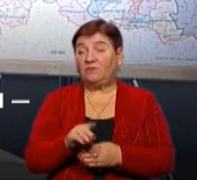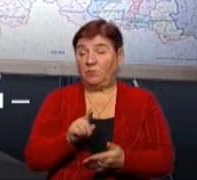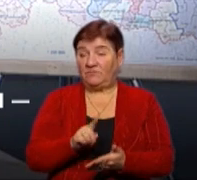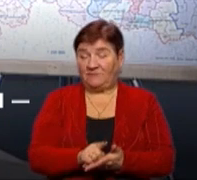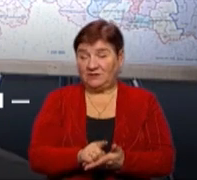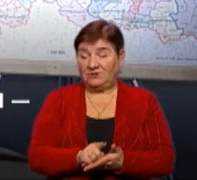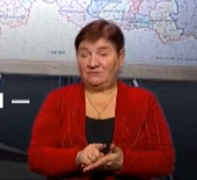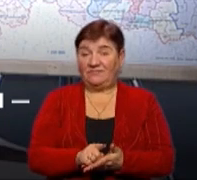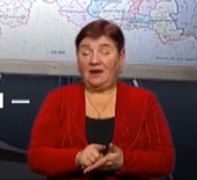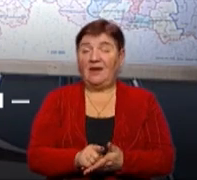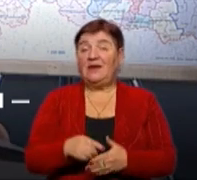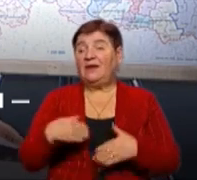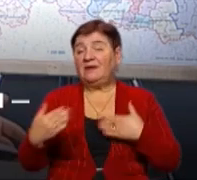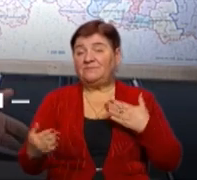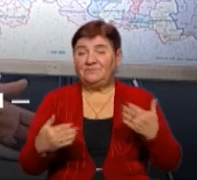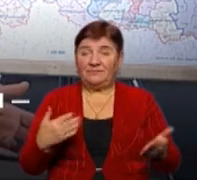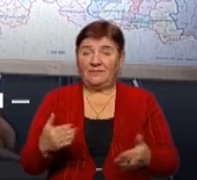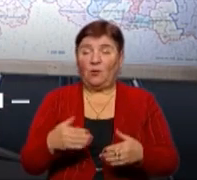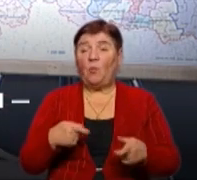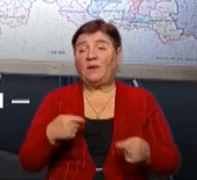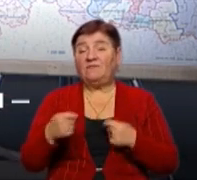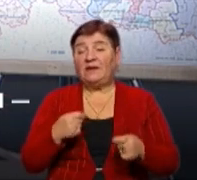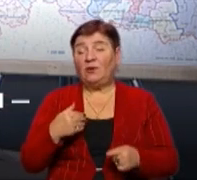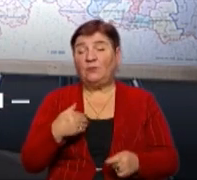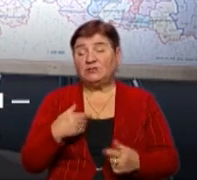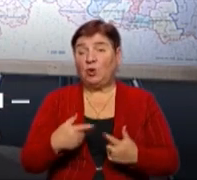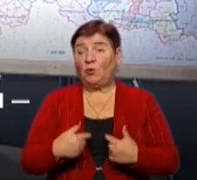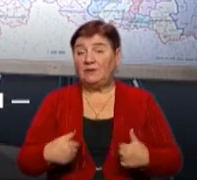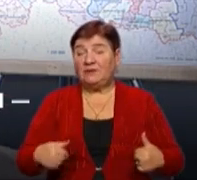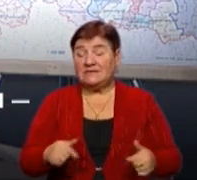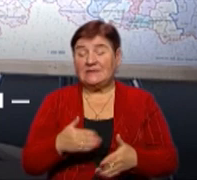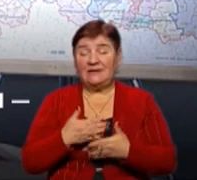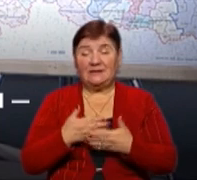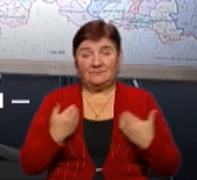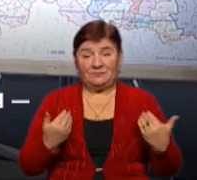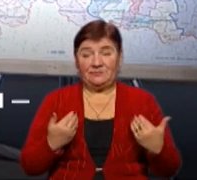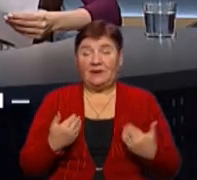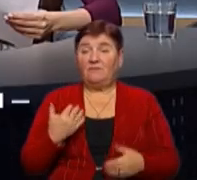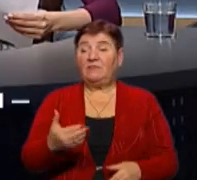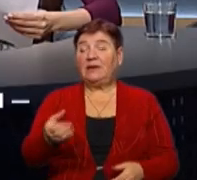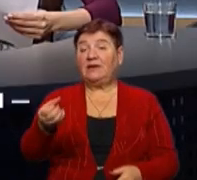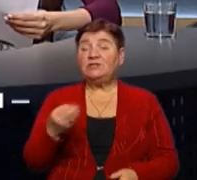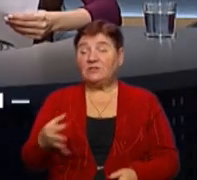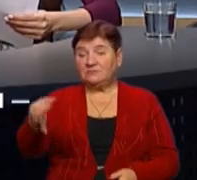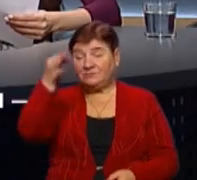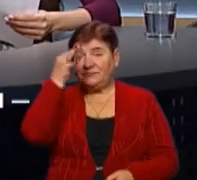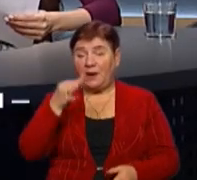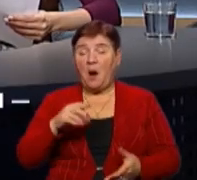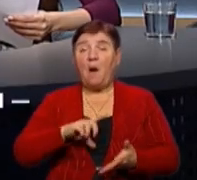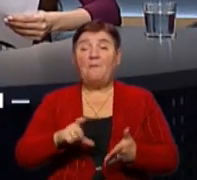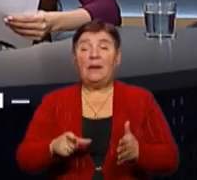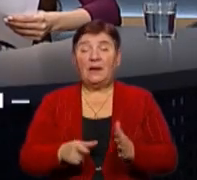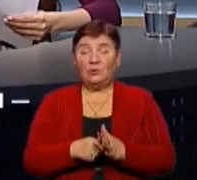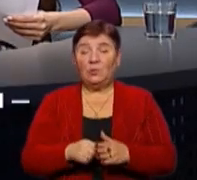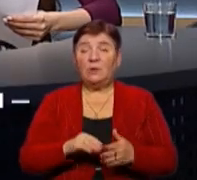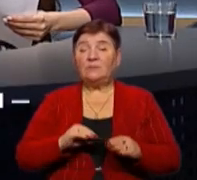повноважень. Жодної і вертикальної ієрархії управління у нашій коаліції не існує. Ви ще згадували про палату секретарів територіальних